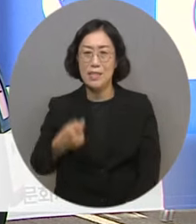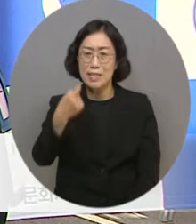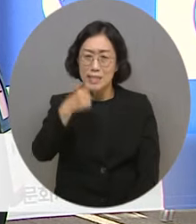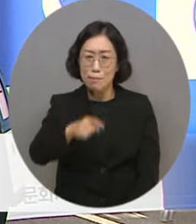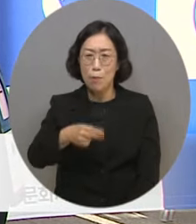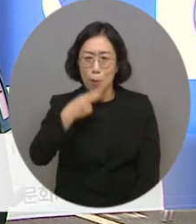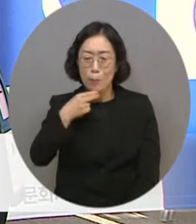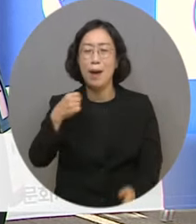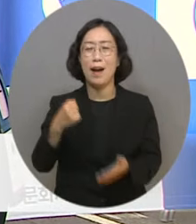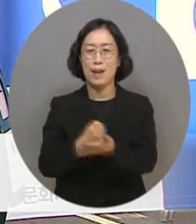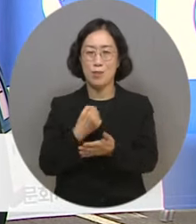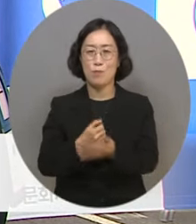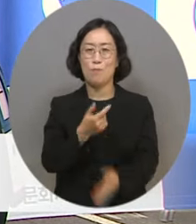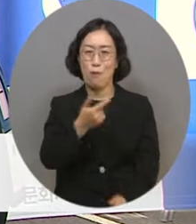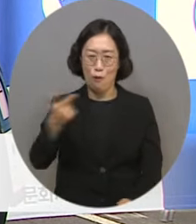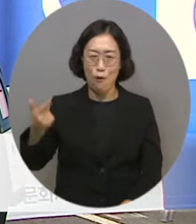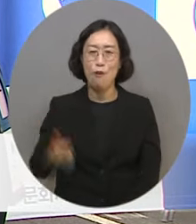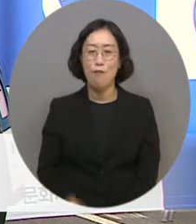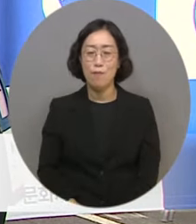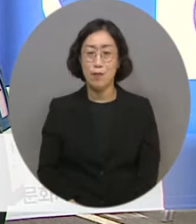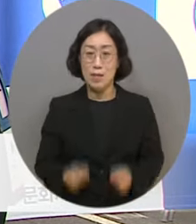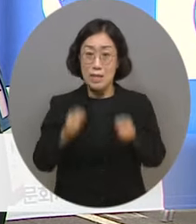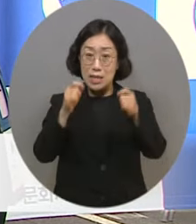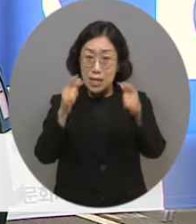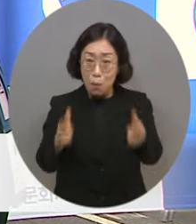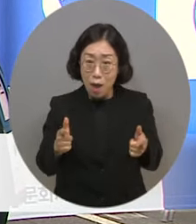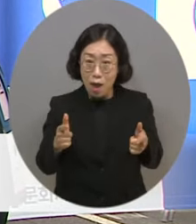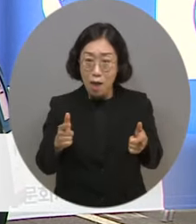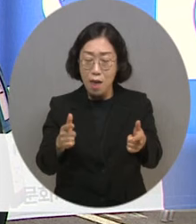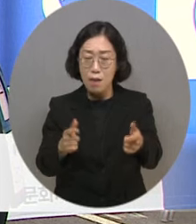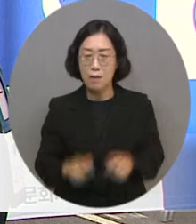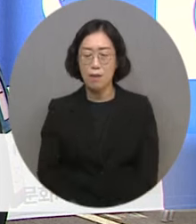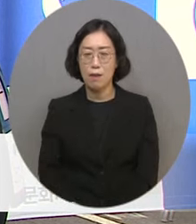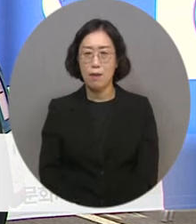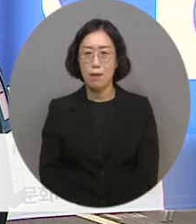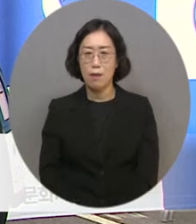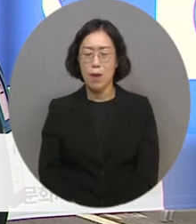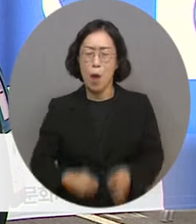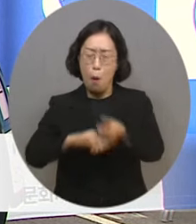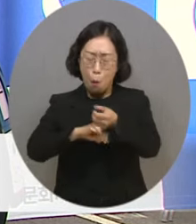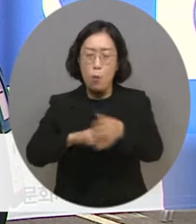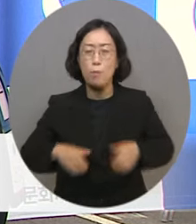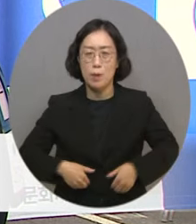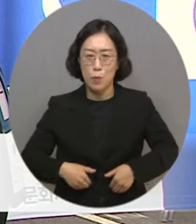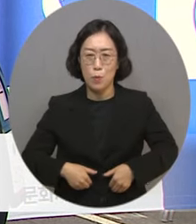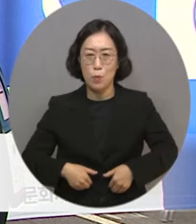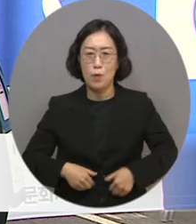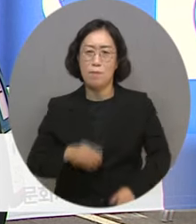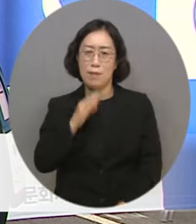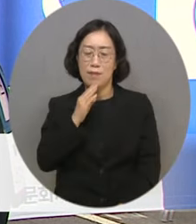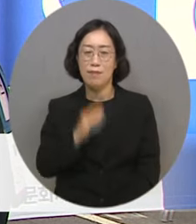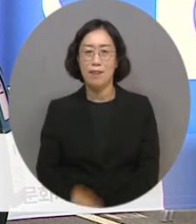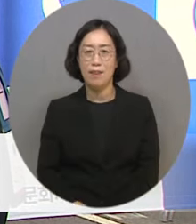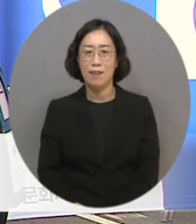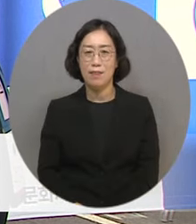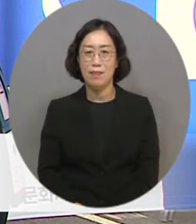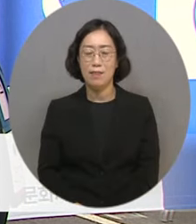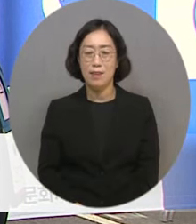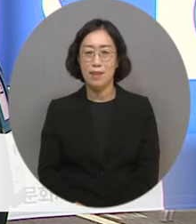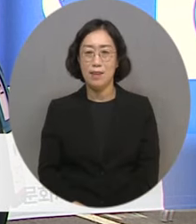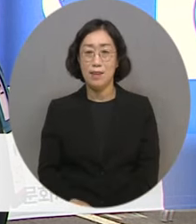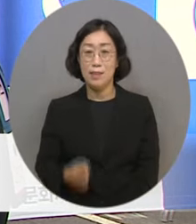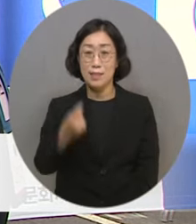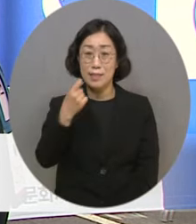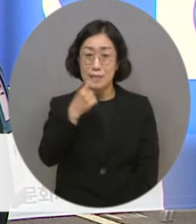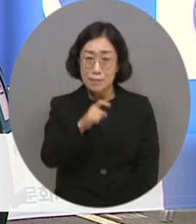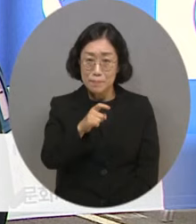좀 많이 아쉬웠습니다. 그런 기회가 쉽게 오지 않기 때문에 기회가 왔을 때 잡을 수 있어야